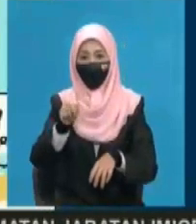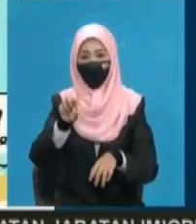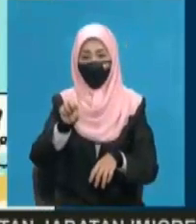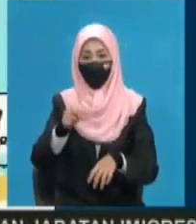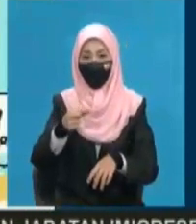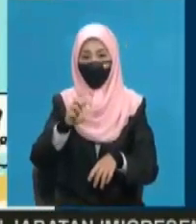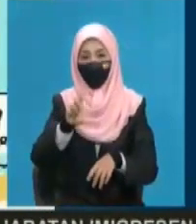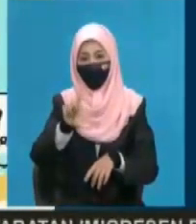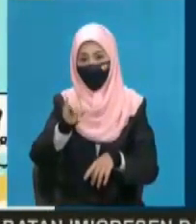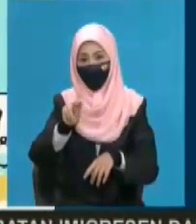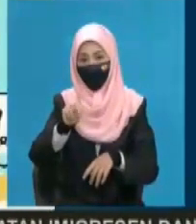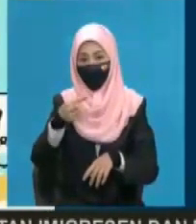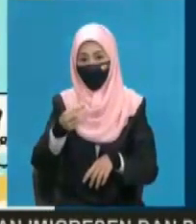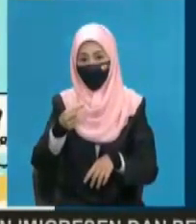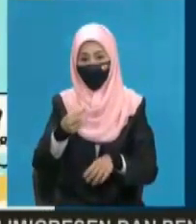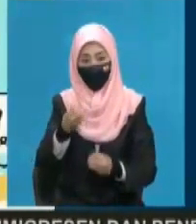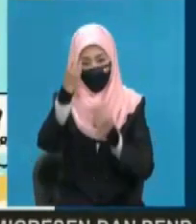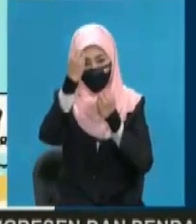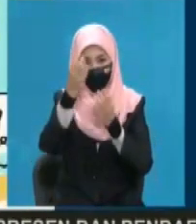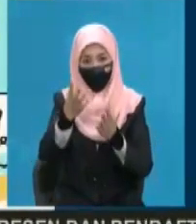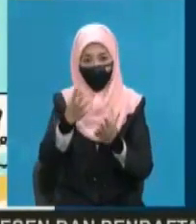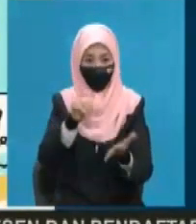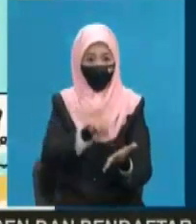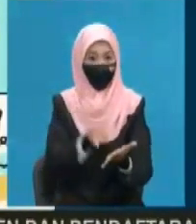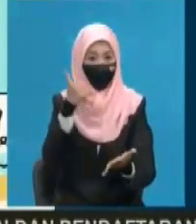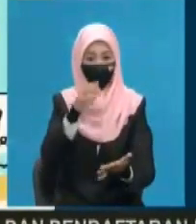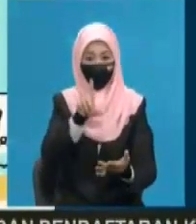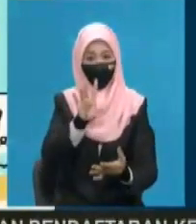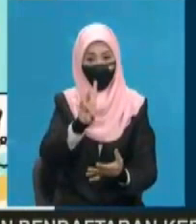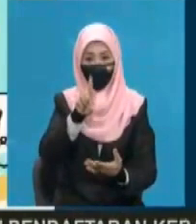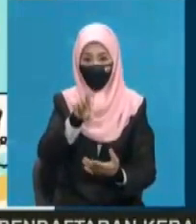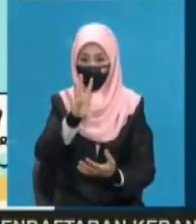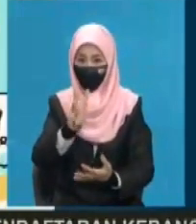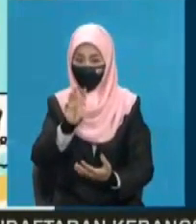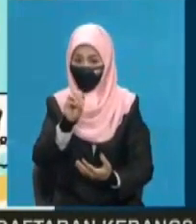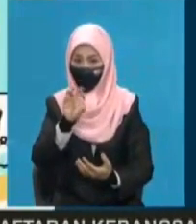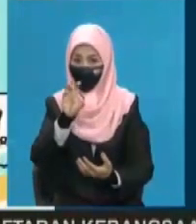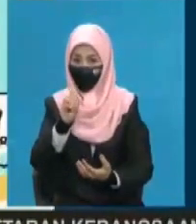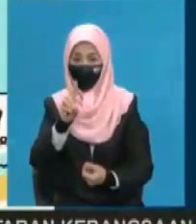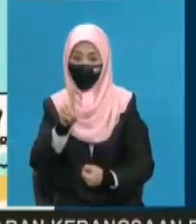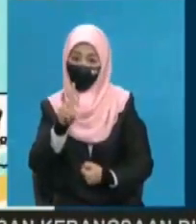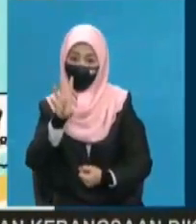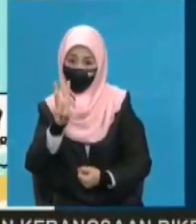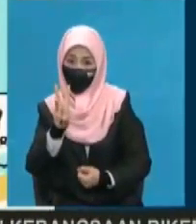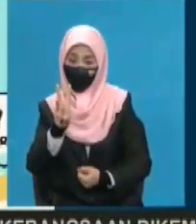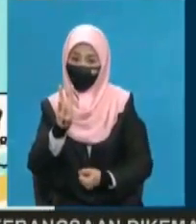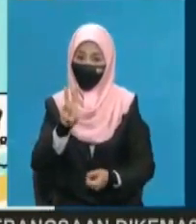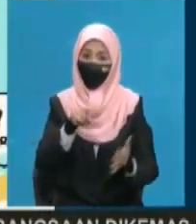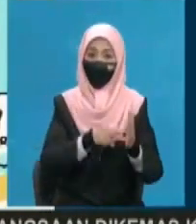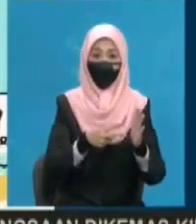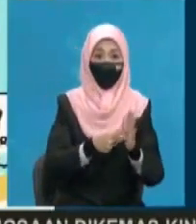organisasi maklumat lanjut hubungi PH urus Setyo ditalian 716 kosong-kosong 16